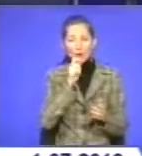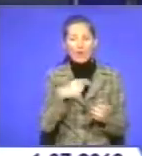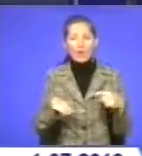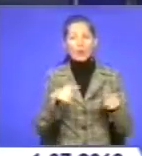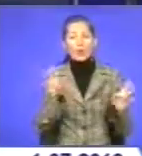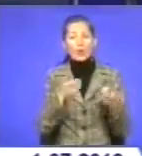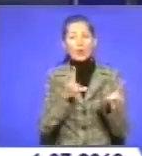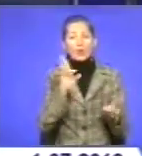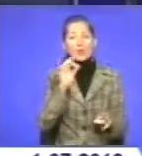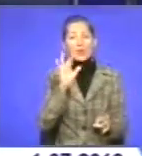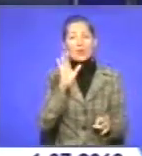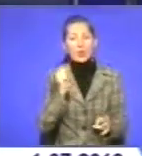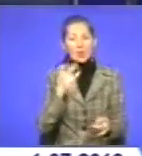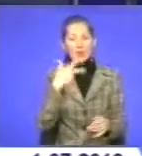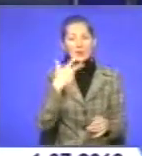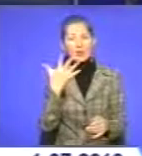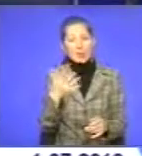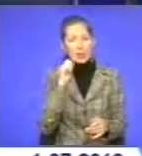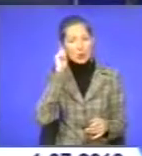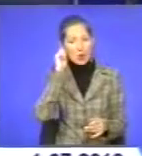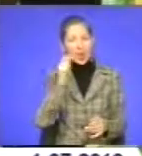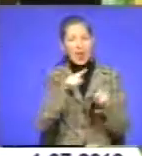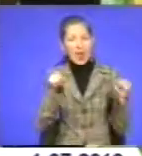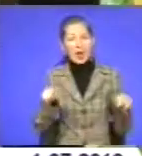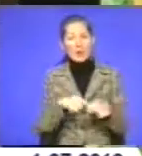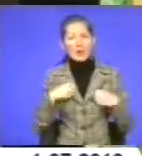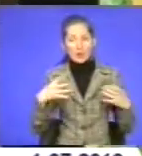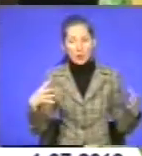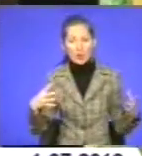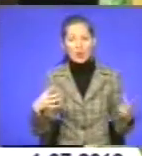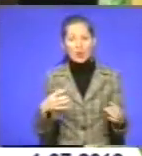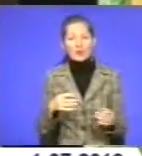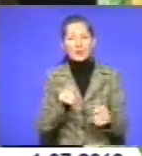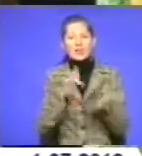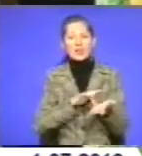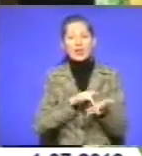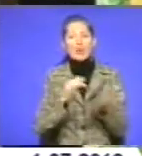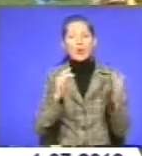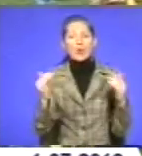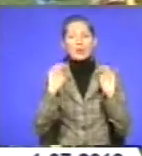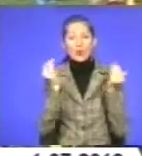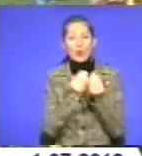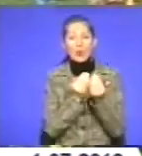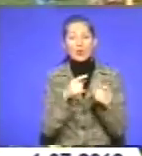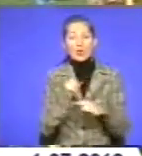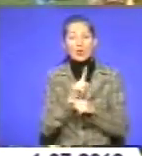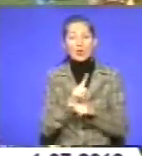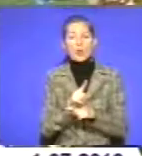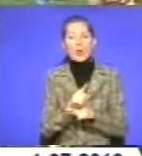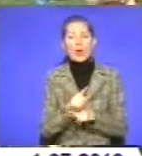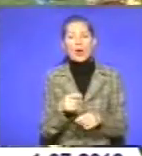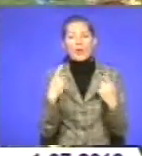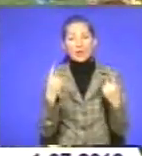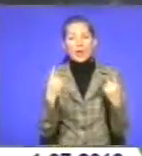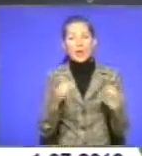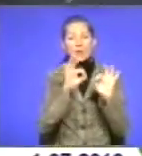Футбольному клубу «Нива» 35. У рамках святкування урочин на центральному стадіоні Тернополя – грандіозне спортивно-мистецьке дійство.